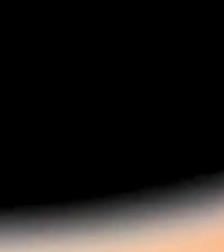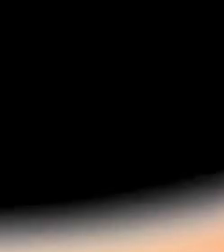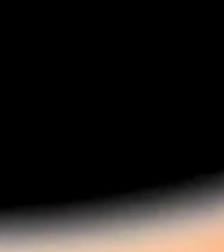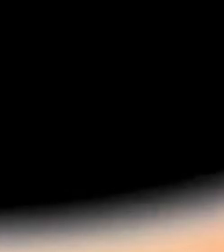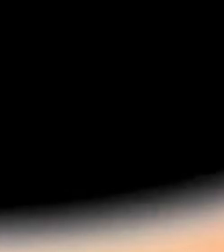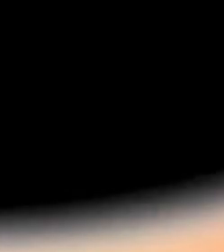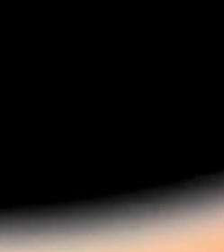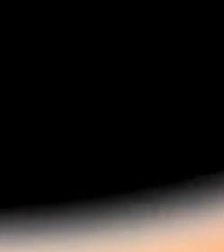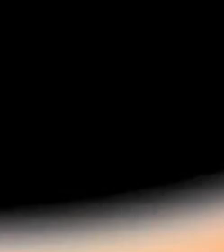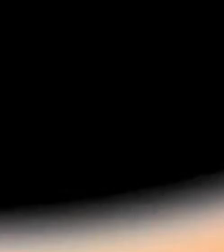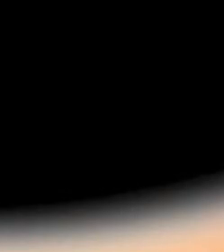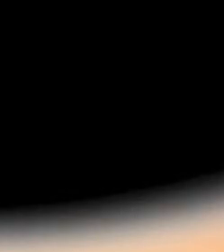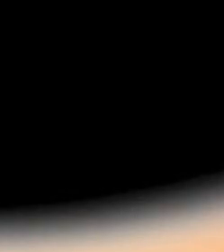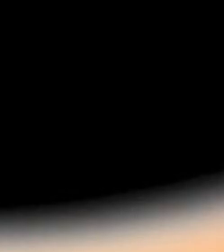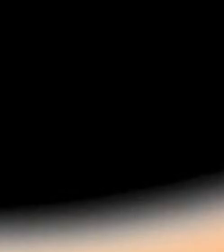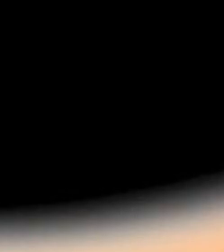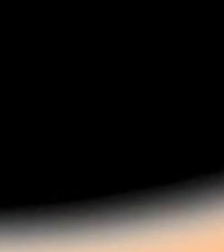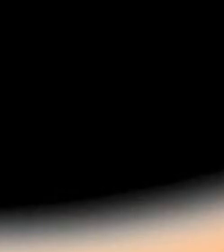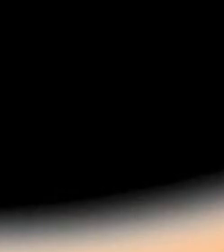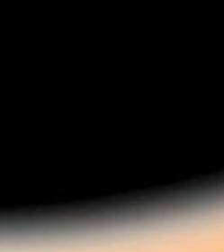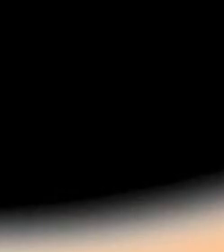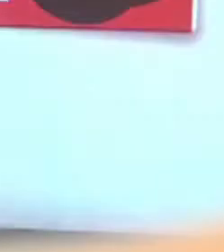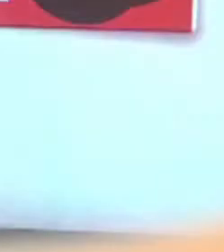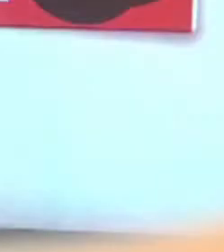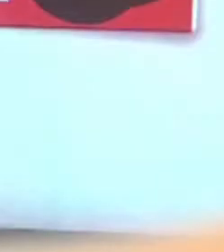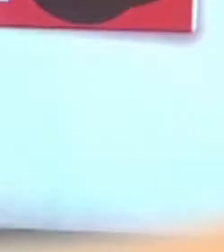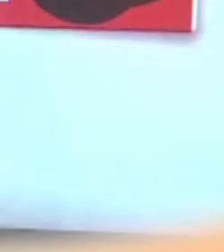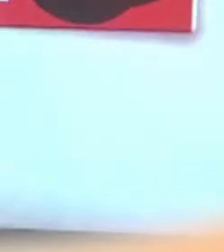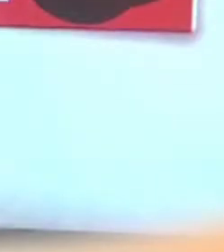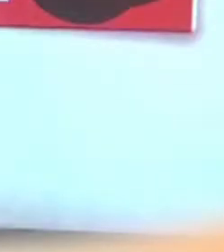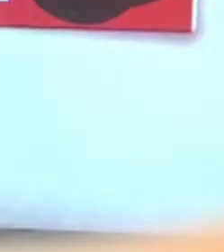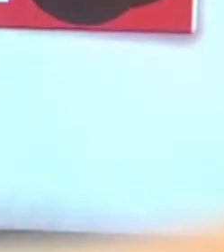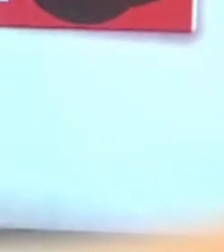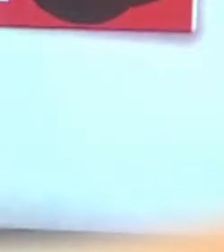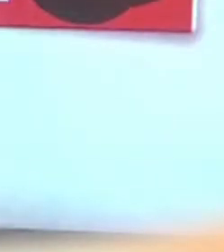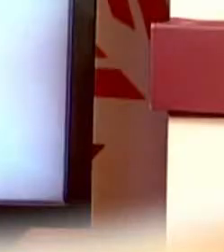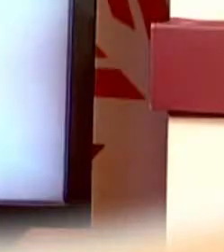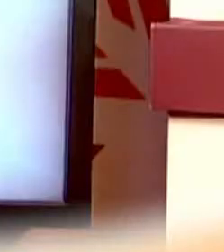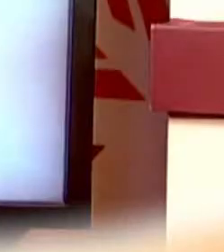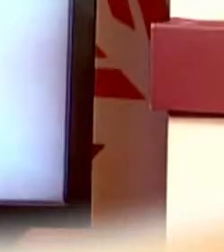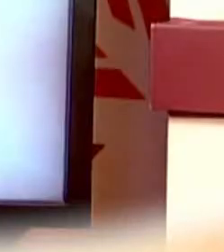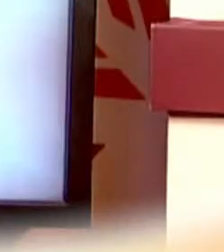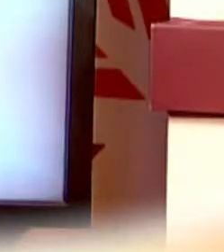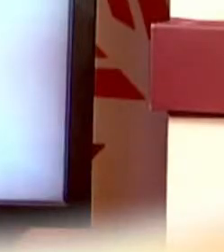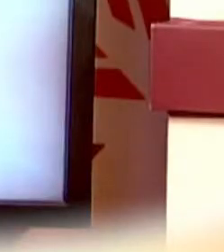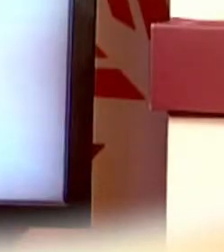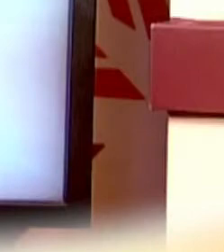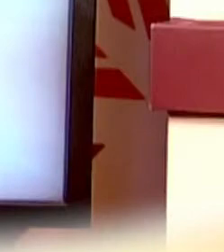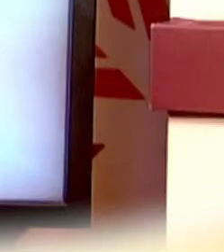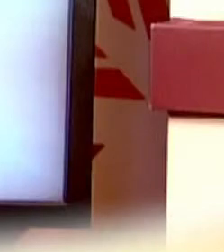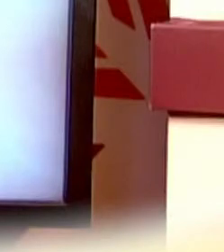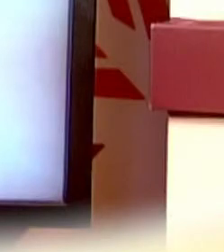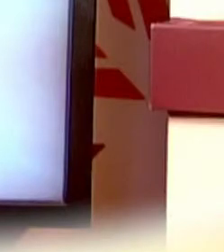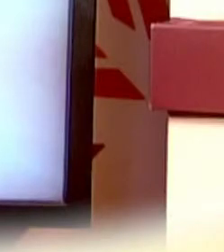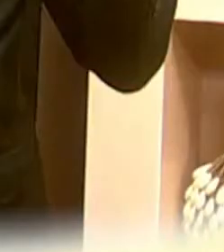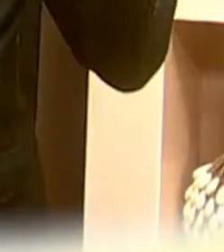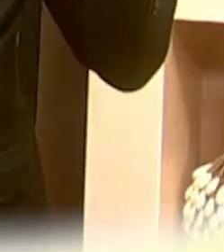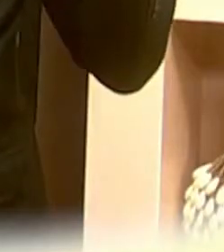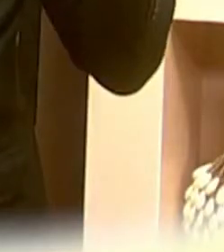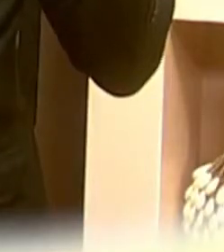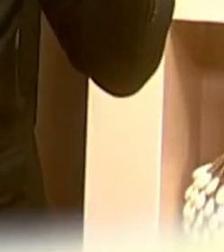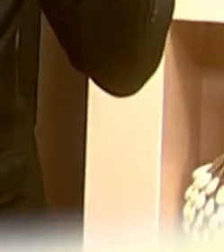Kuma riũa rĩkĩratha, tũkarora Kĩrĩnyaga, tũgathathaiya nyene nĩ ũndũ wa gũtũhe mũthenya mwerũ.